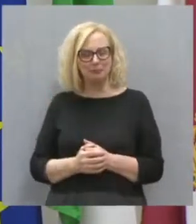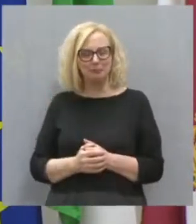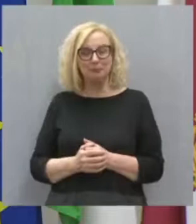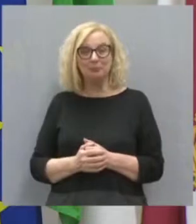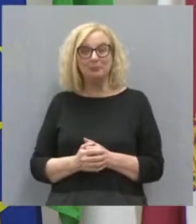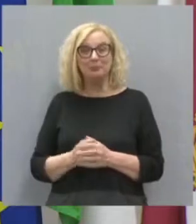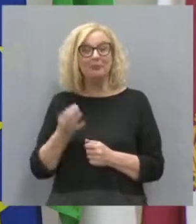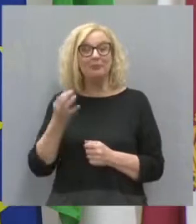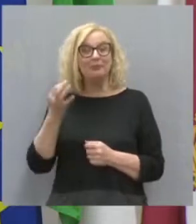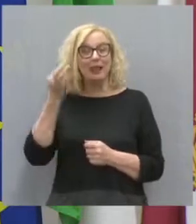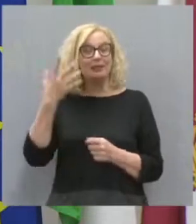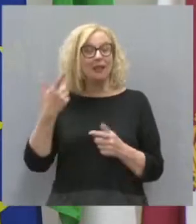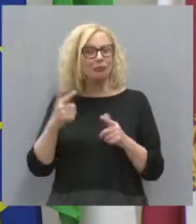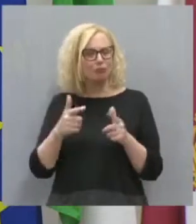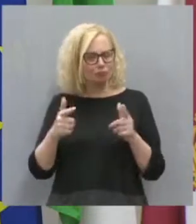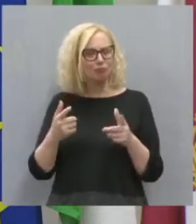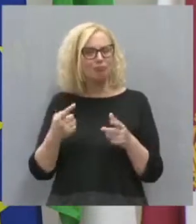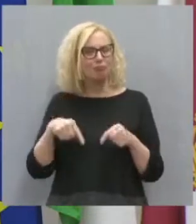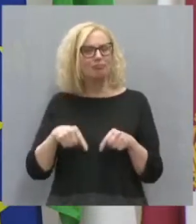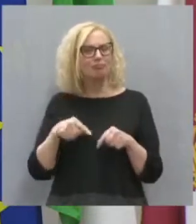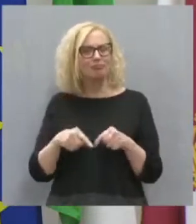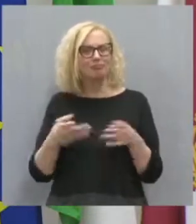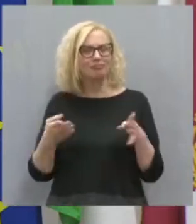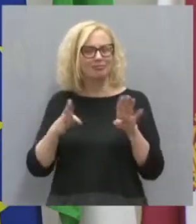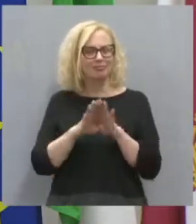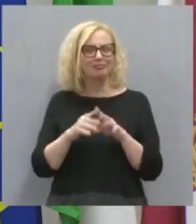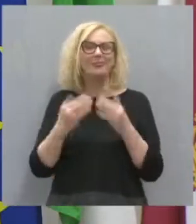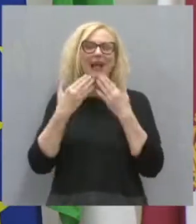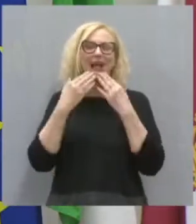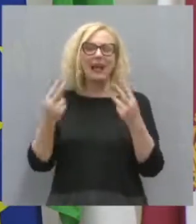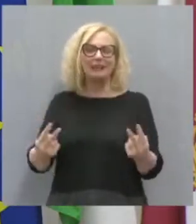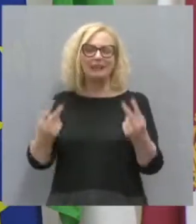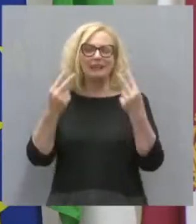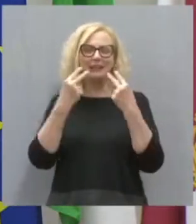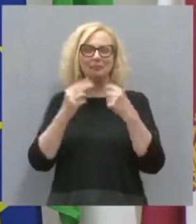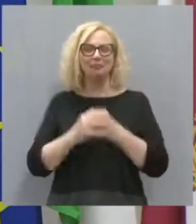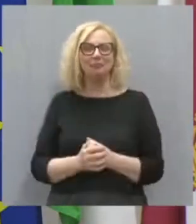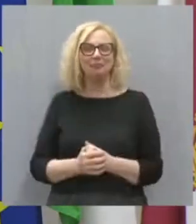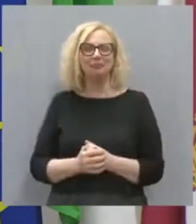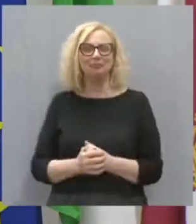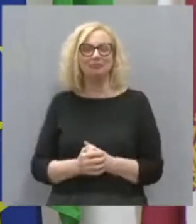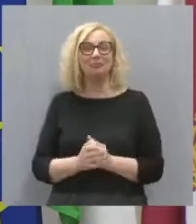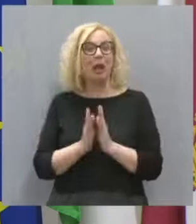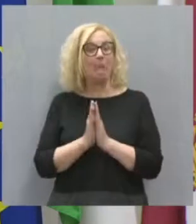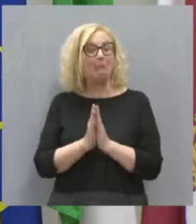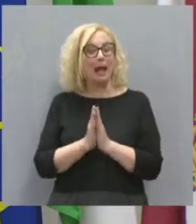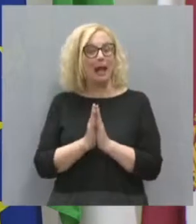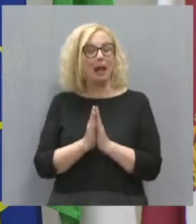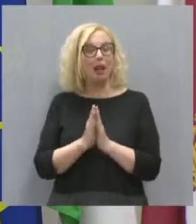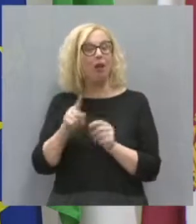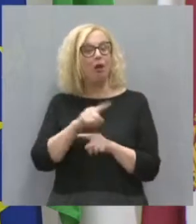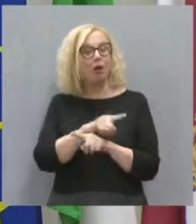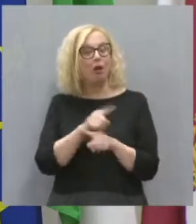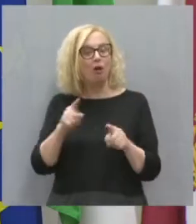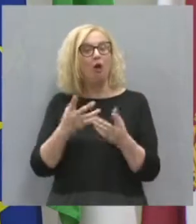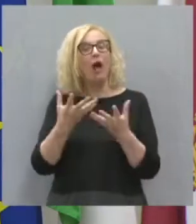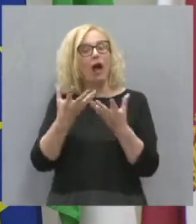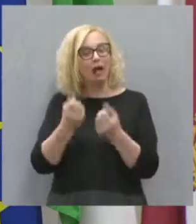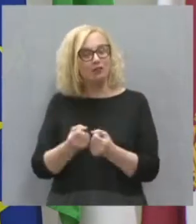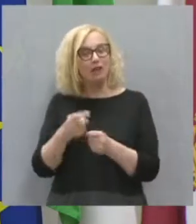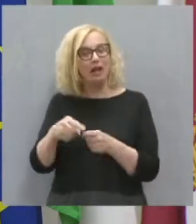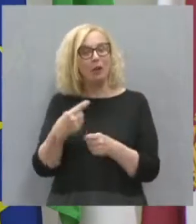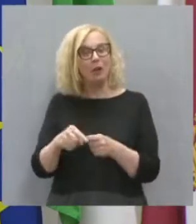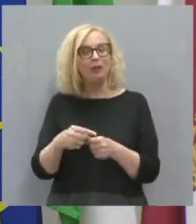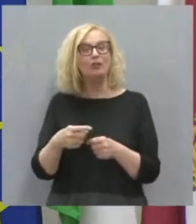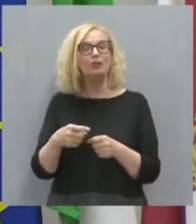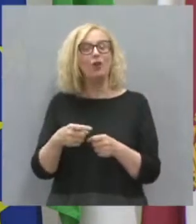chiudiamo anche questo collegamento ringraziamo dell'attenzione e naturalmente l'appello è aderire a questa maratona